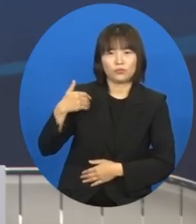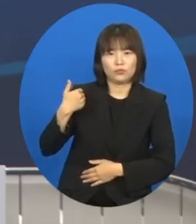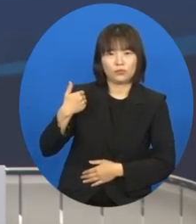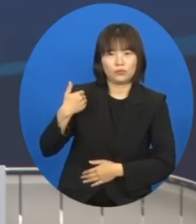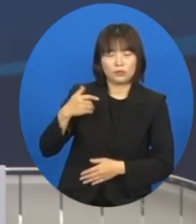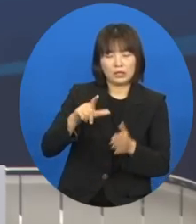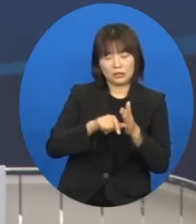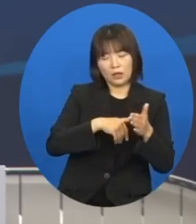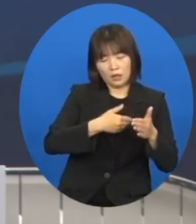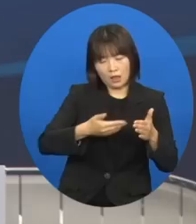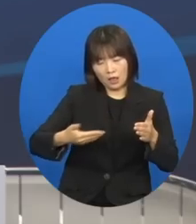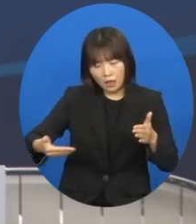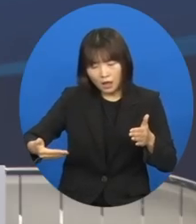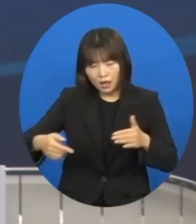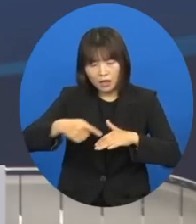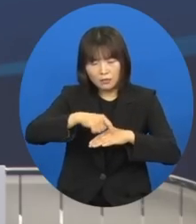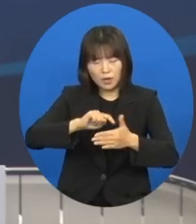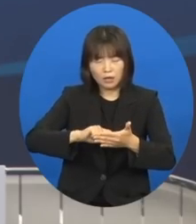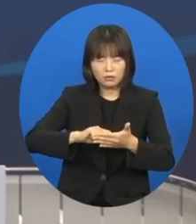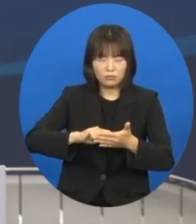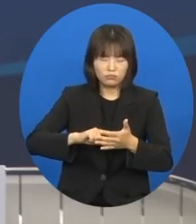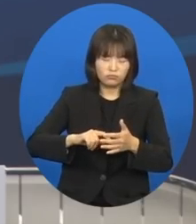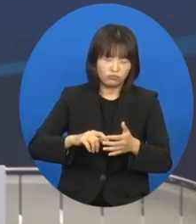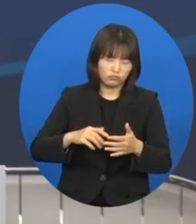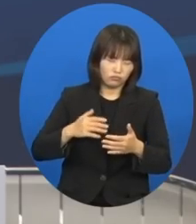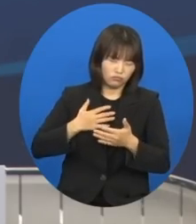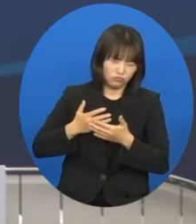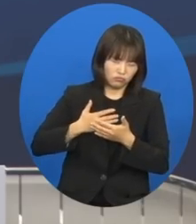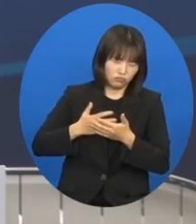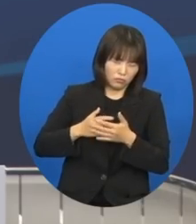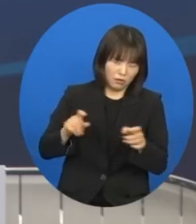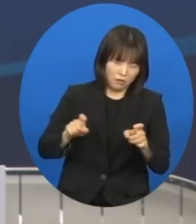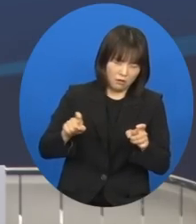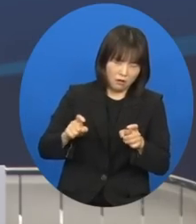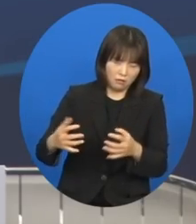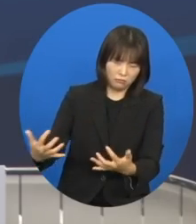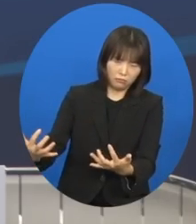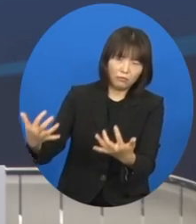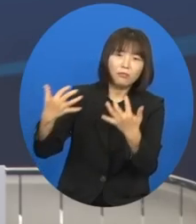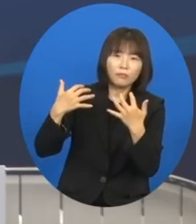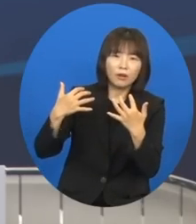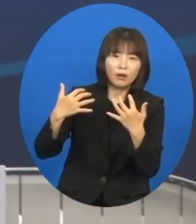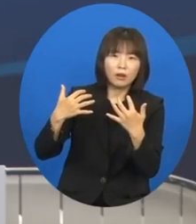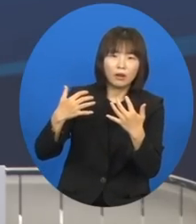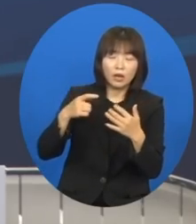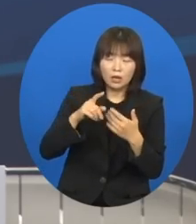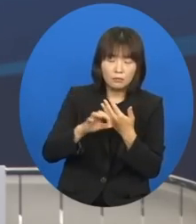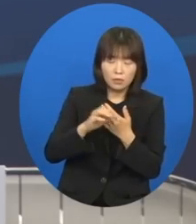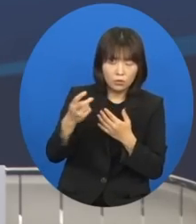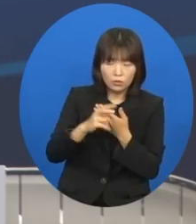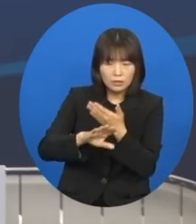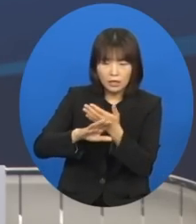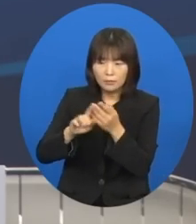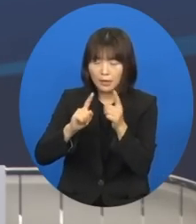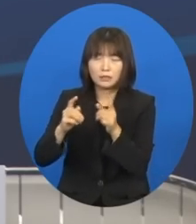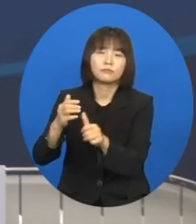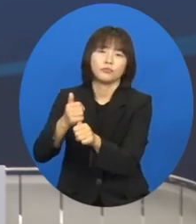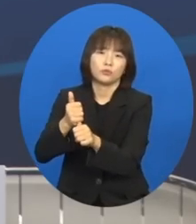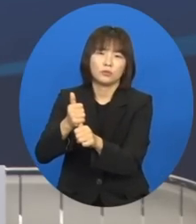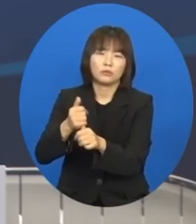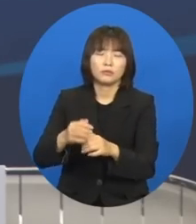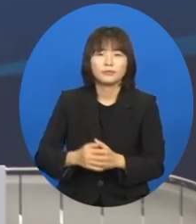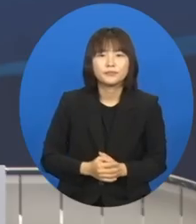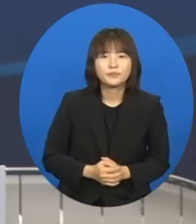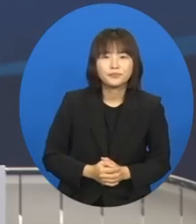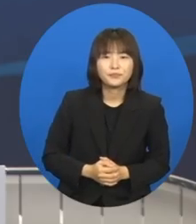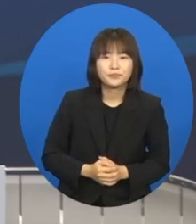시간이 갑니다. 마음의 두려움이 몰려옵니다. 그럼 또 다른 말씀을 붙들어요. 예를 들면 이사야 41장 10절 여러분 잘